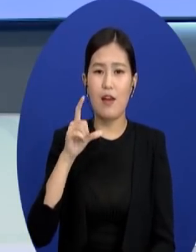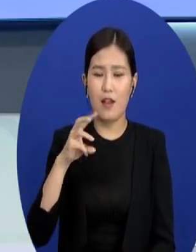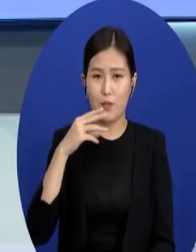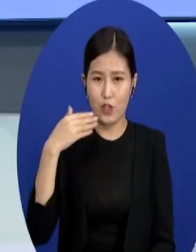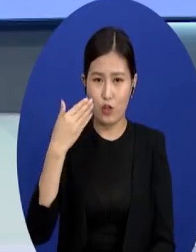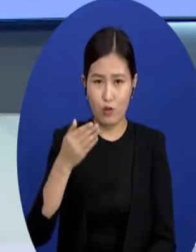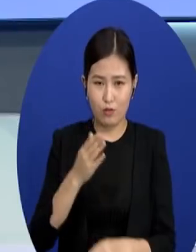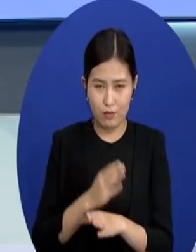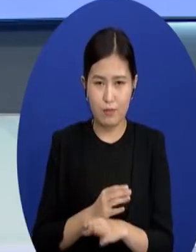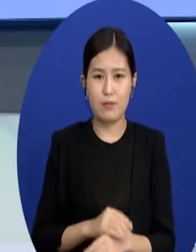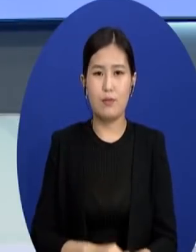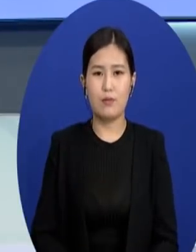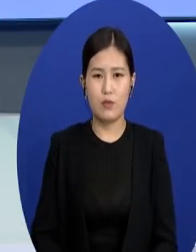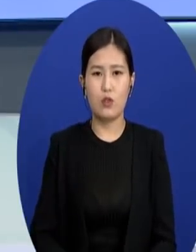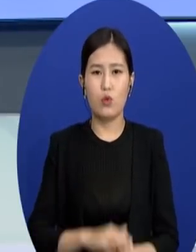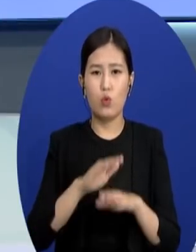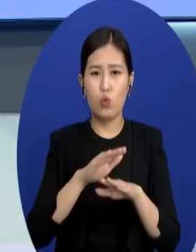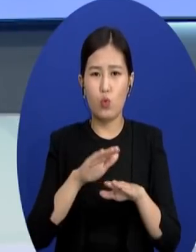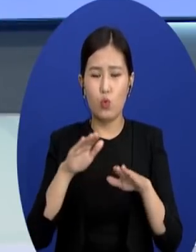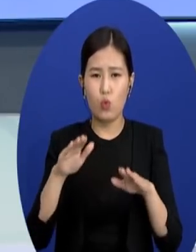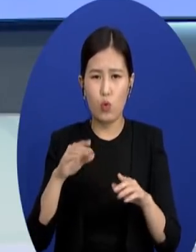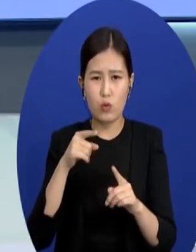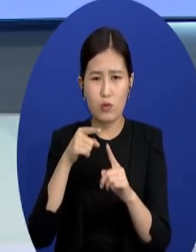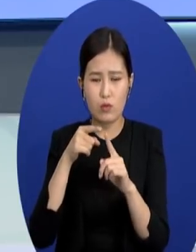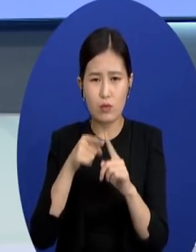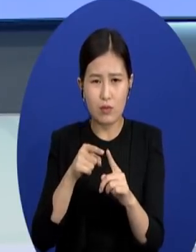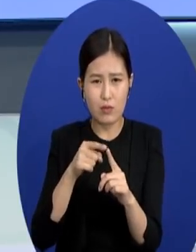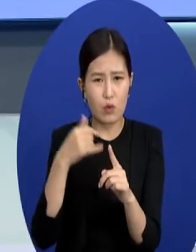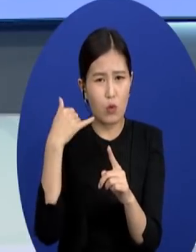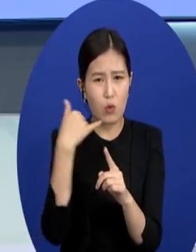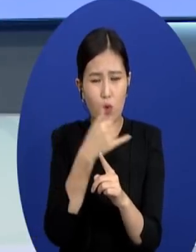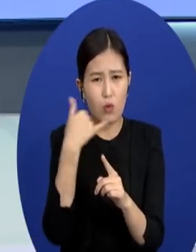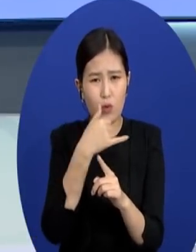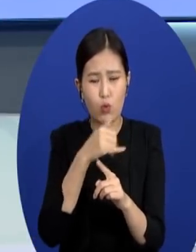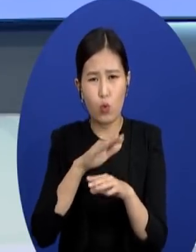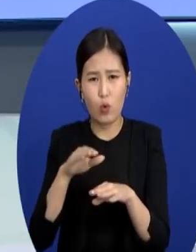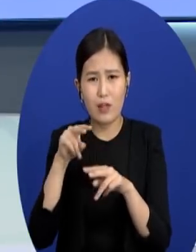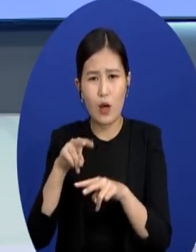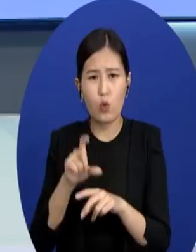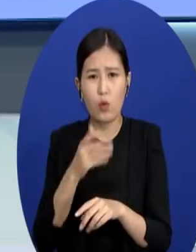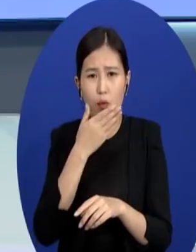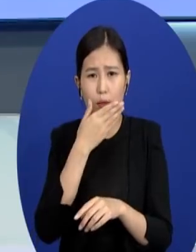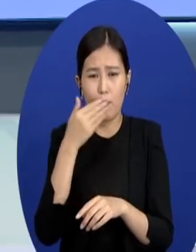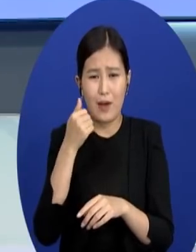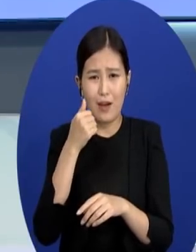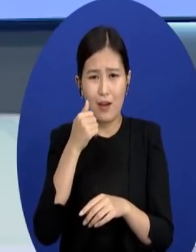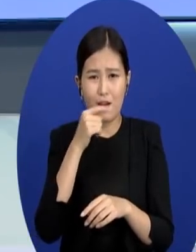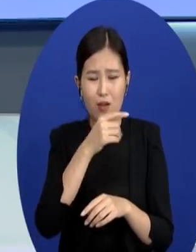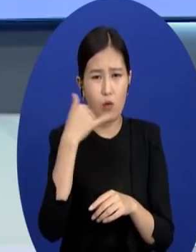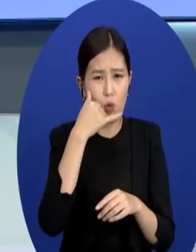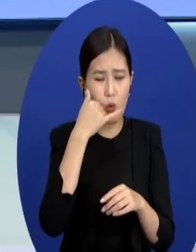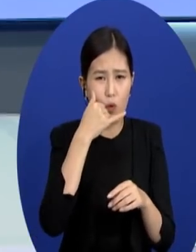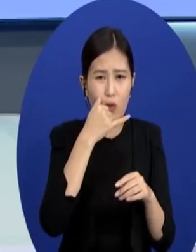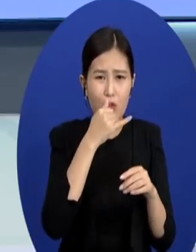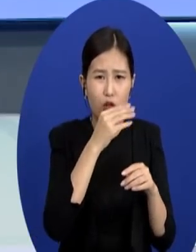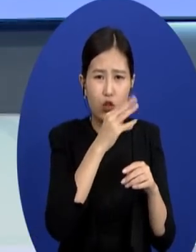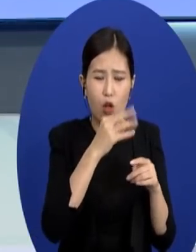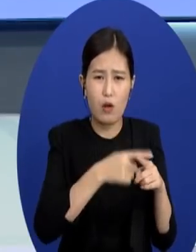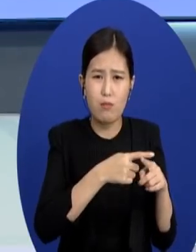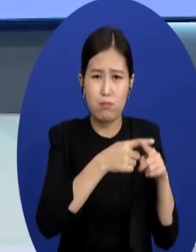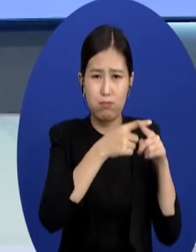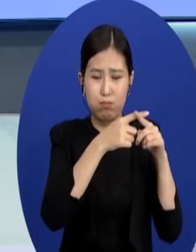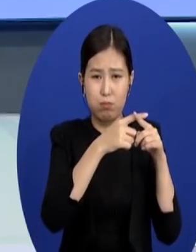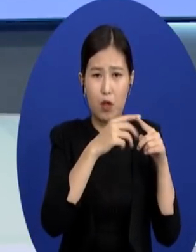сая хэлсэнчлэн хүүхэд хамгааллын дуудлага мэдээллийн утсан ч гэсэн хараа хяналтгүй хүүхэд одоо их байгаа талаар дуудлага мэдээлэл нэмэгдсэн гэж хүүхэд хамгааллын